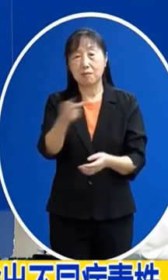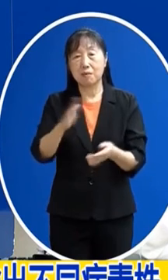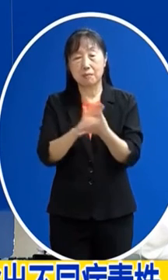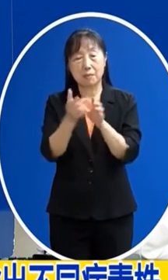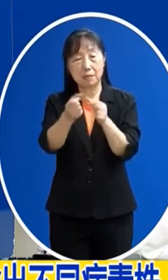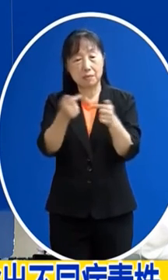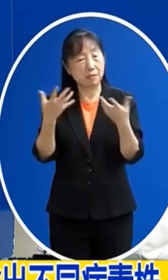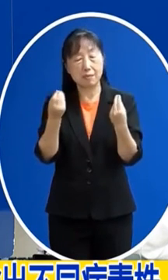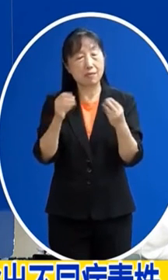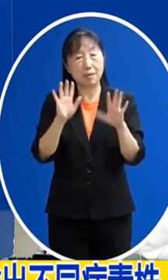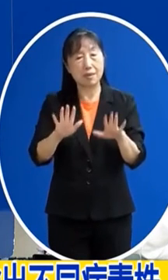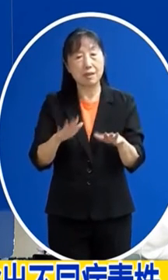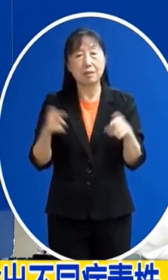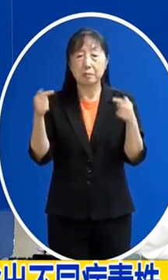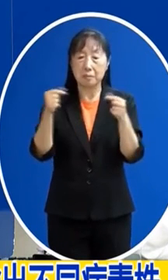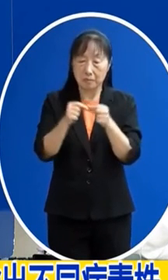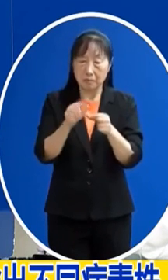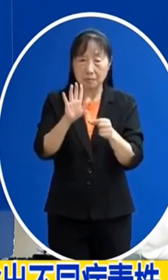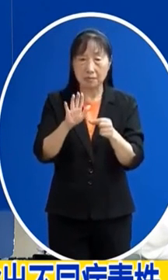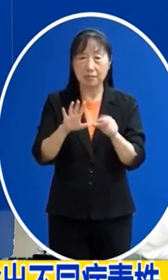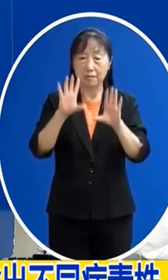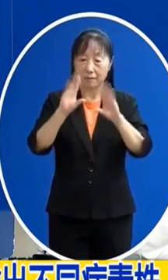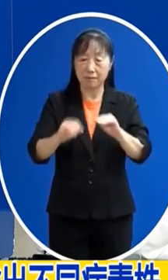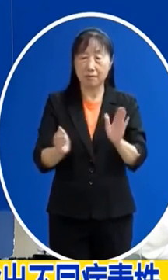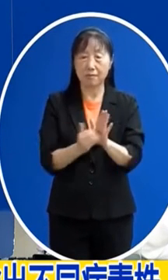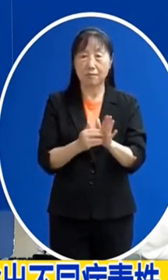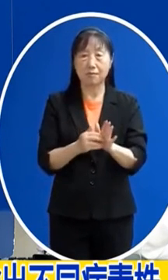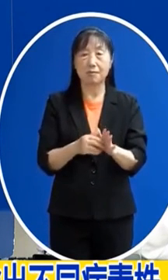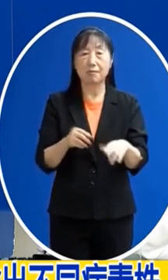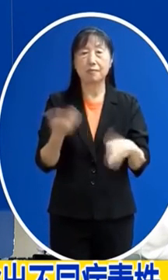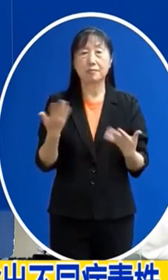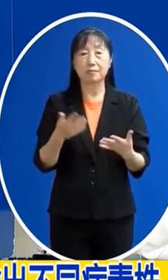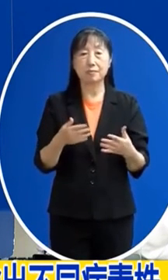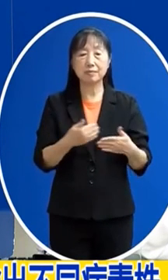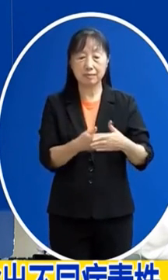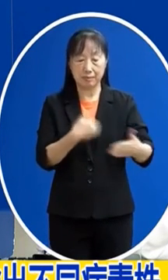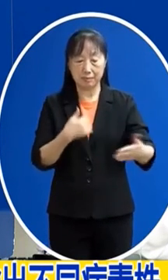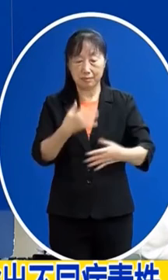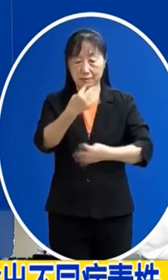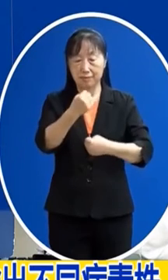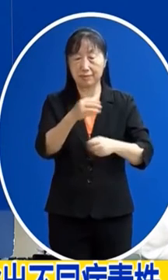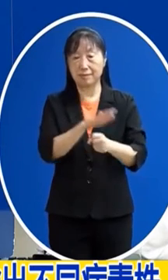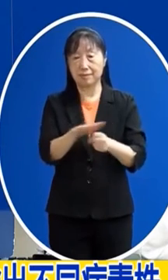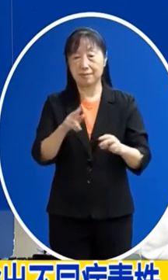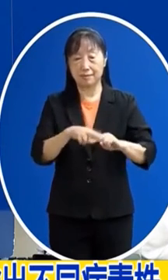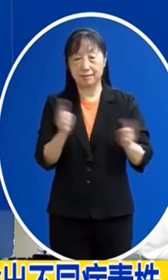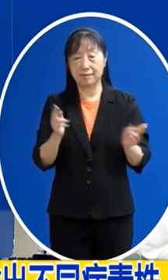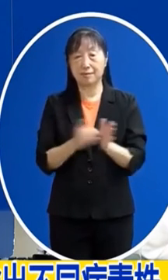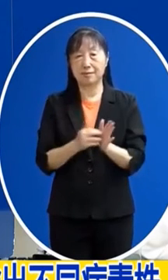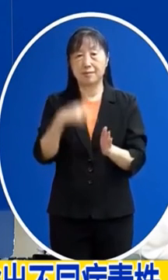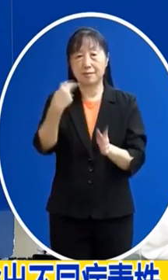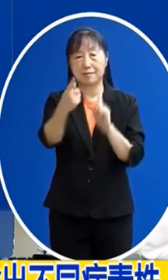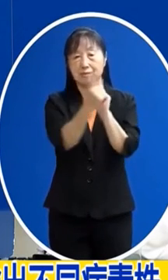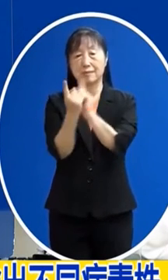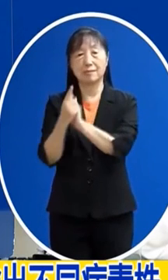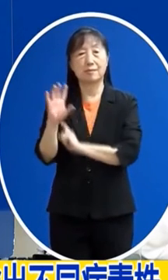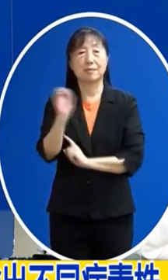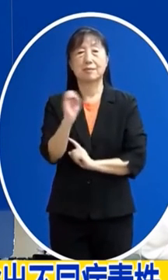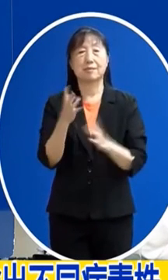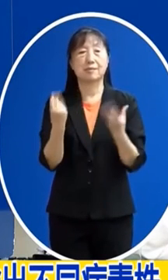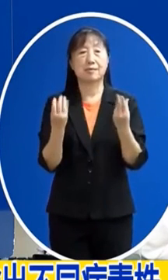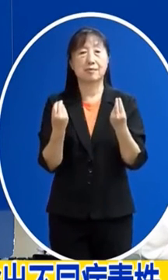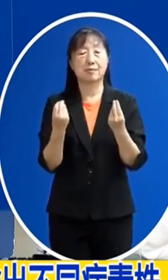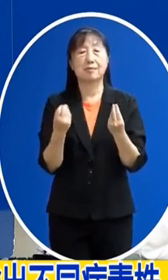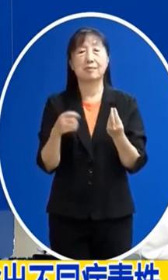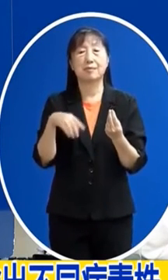前的症状都已经缓解，也已经解除隔离。那因为隔离期间都没有接触到其他的其他